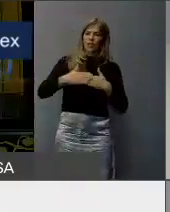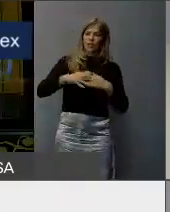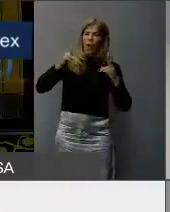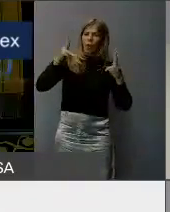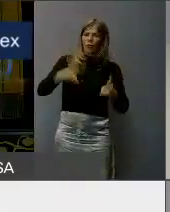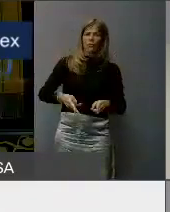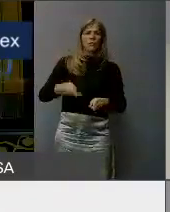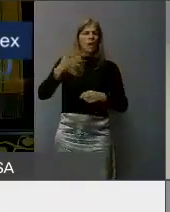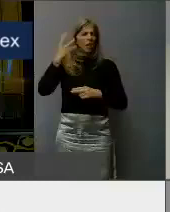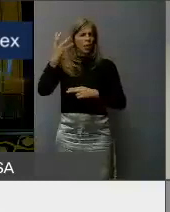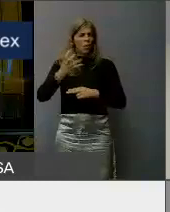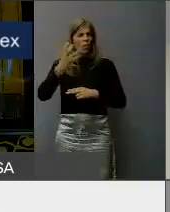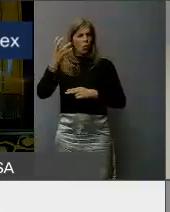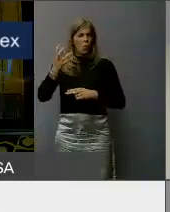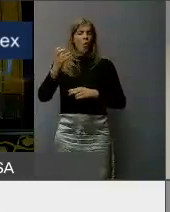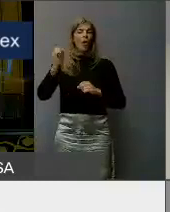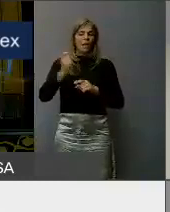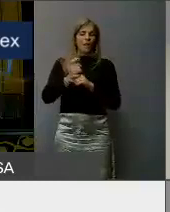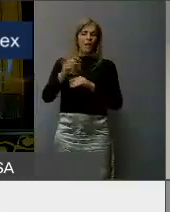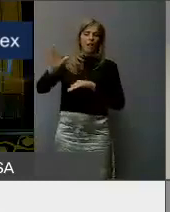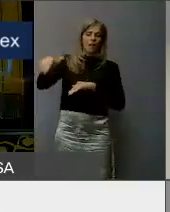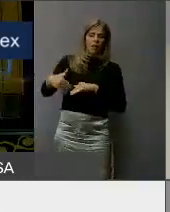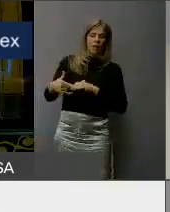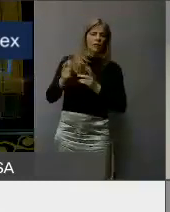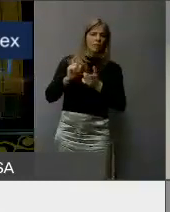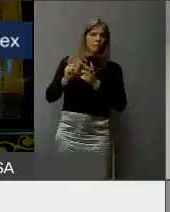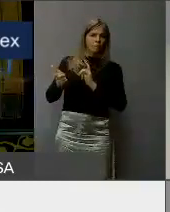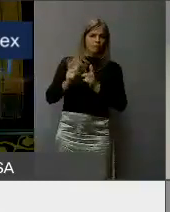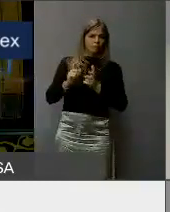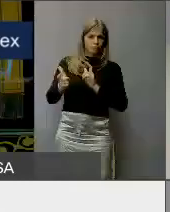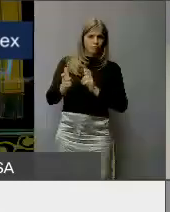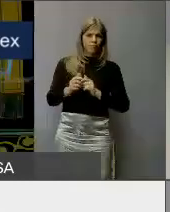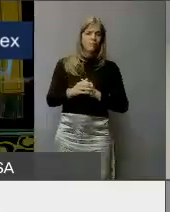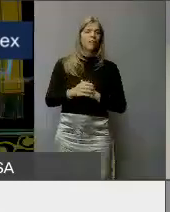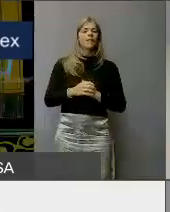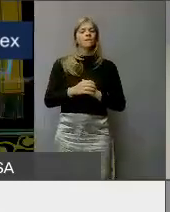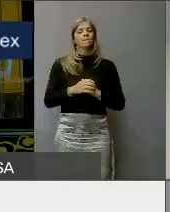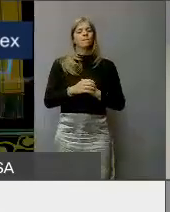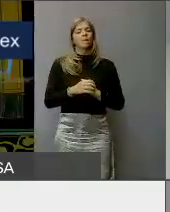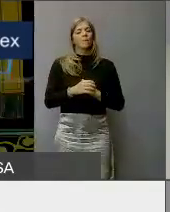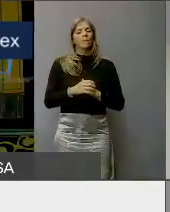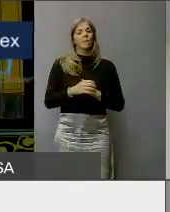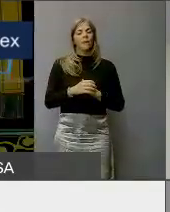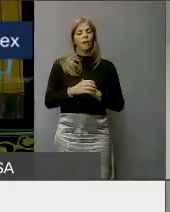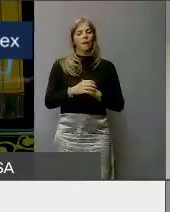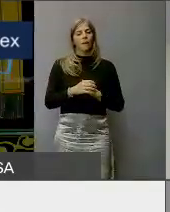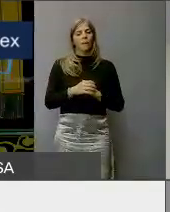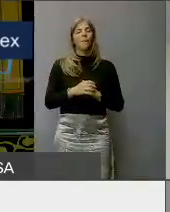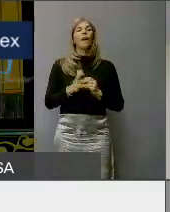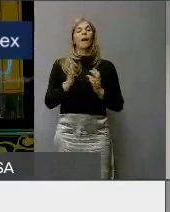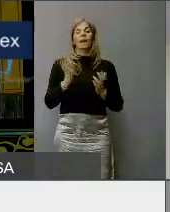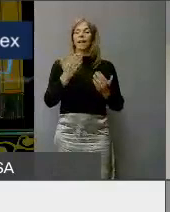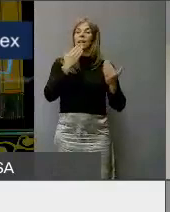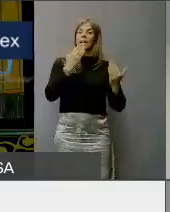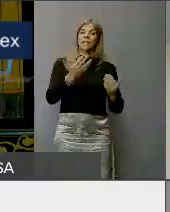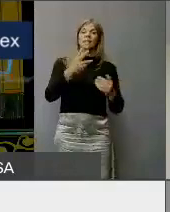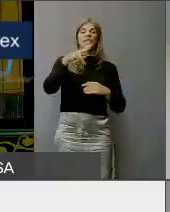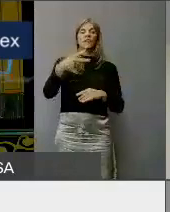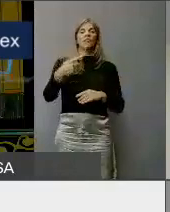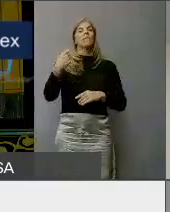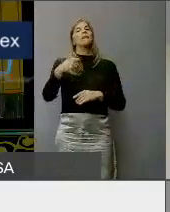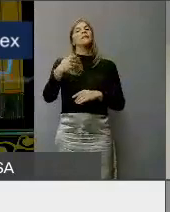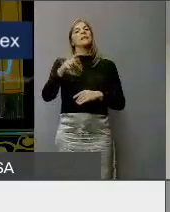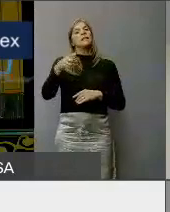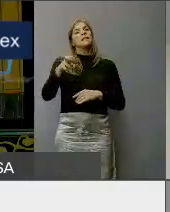grazie vice presidente grillo allora prima di andare di dare la parola la giunta c'erano